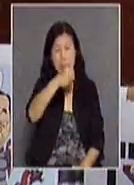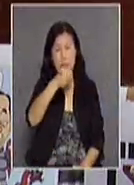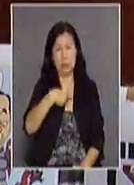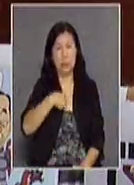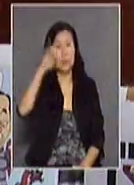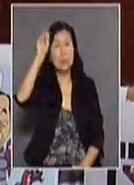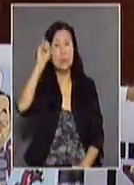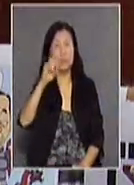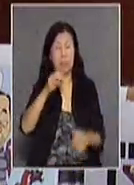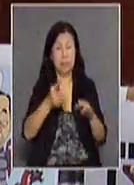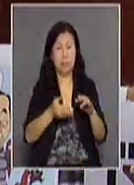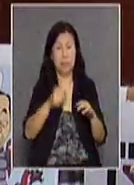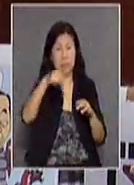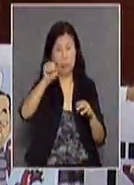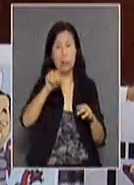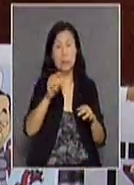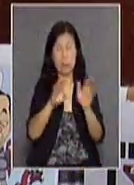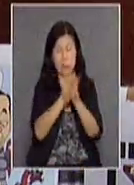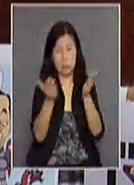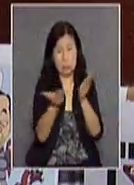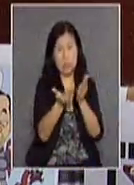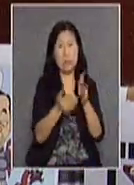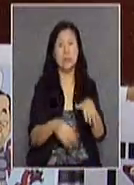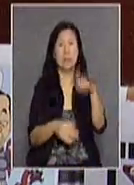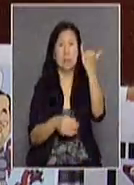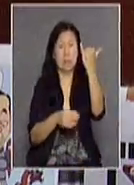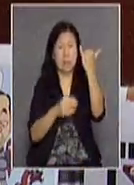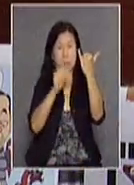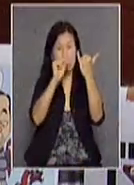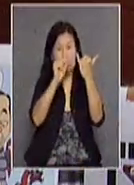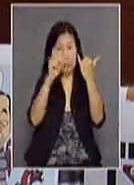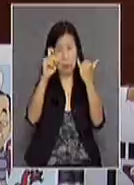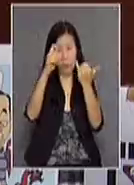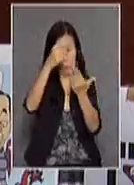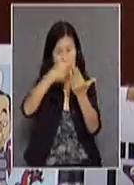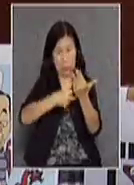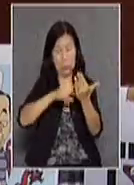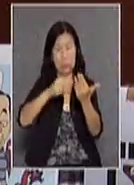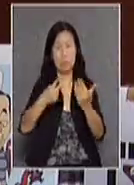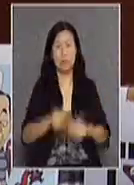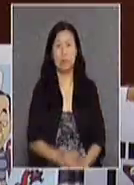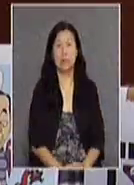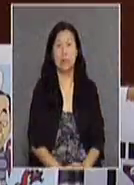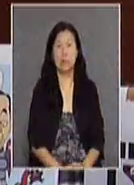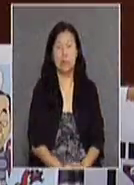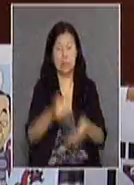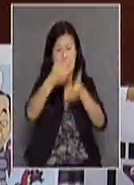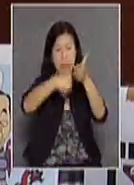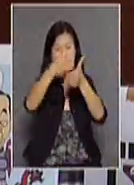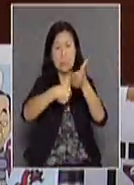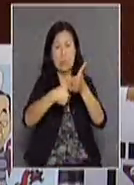動議通過會議講稿附錄以上的第679項修正案，削